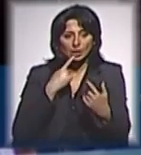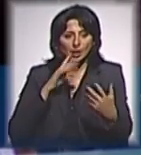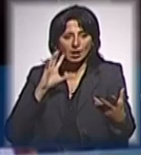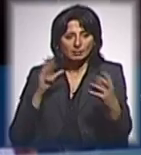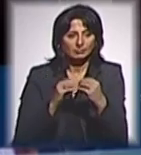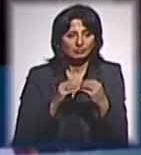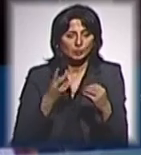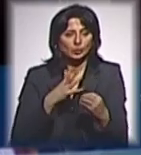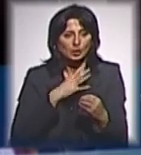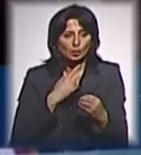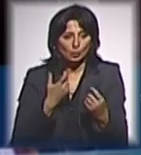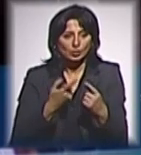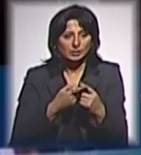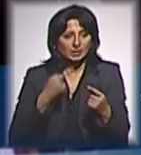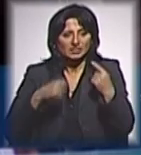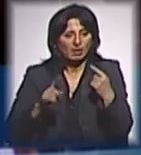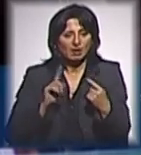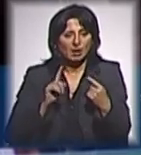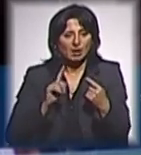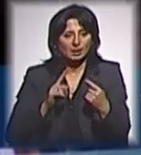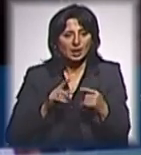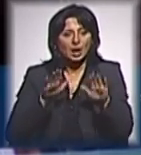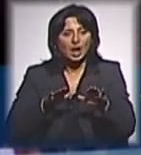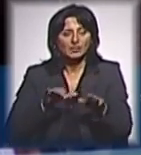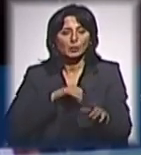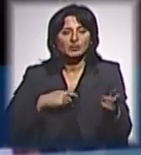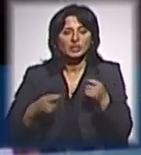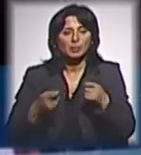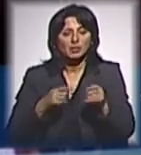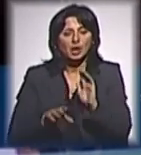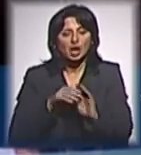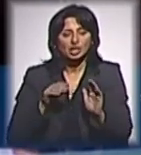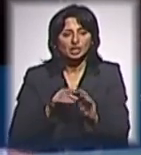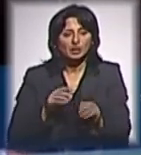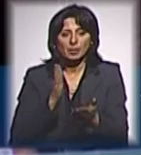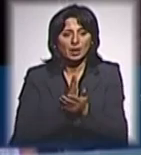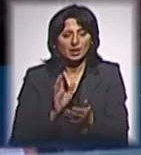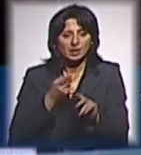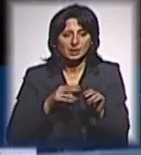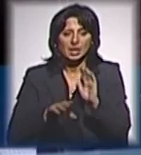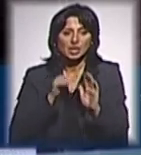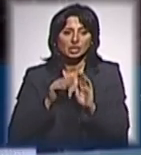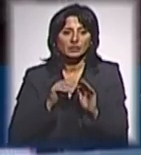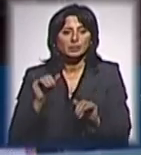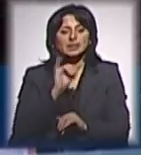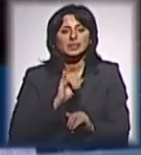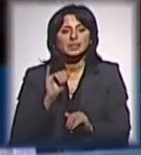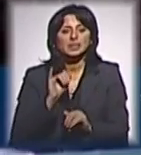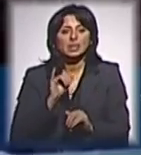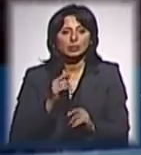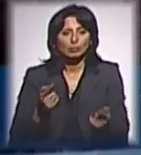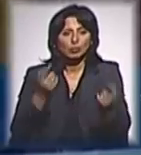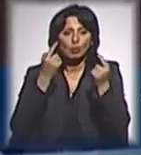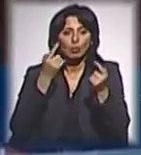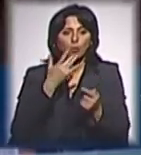საერთო შეხების წერტილები და არა განმასხვავებელი. ადგილობრივი თვითმმართველობის არჩევნები არ არის ის არჩევნები, სადაც